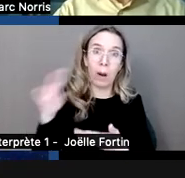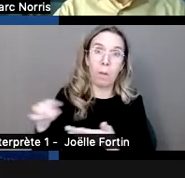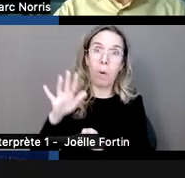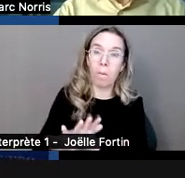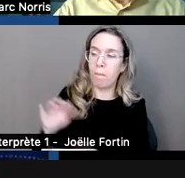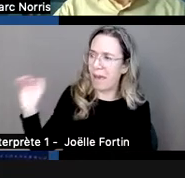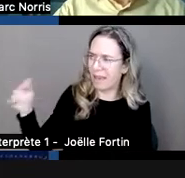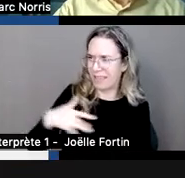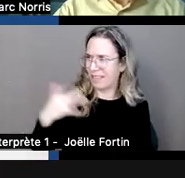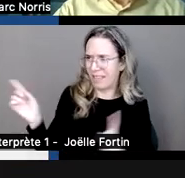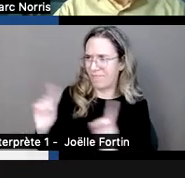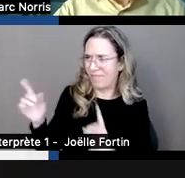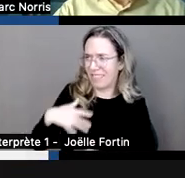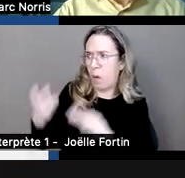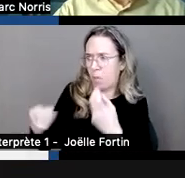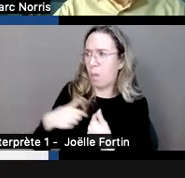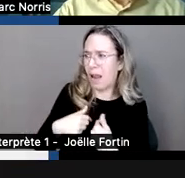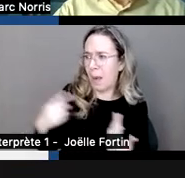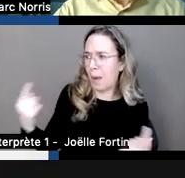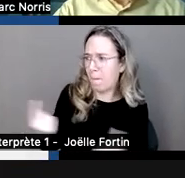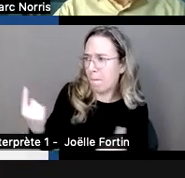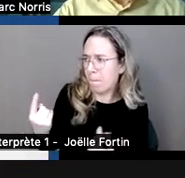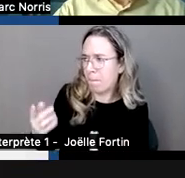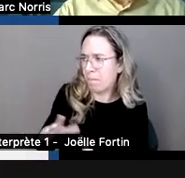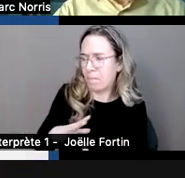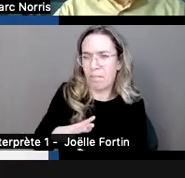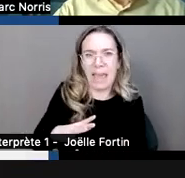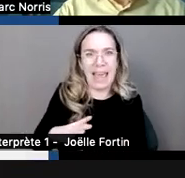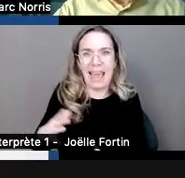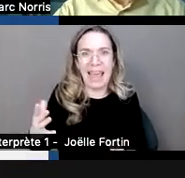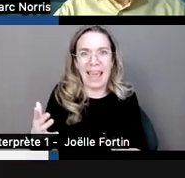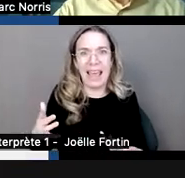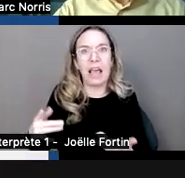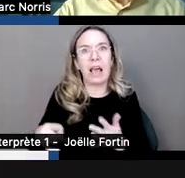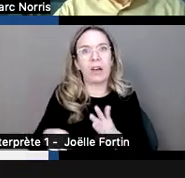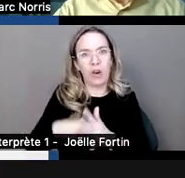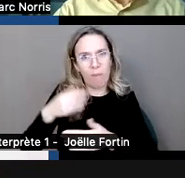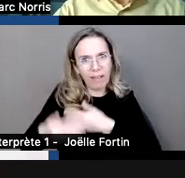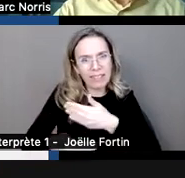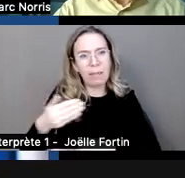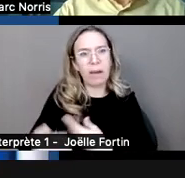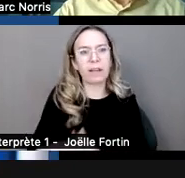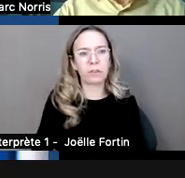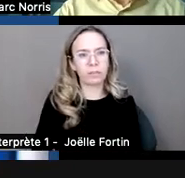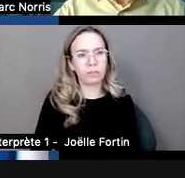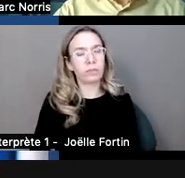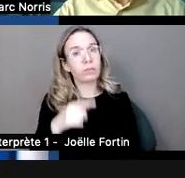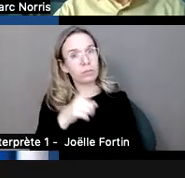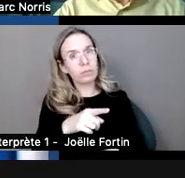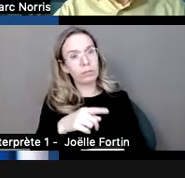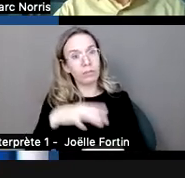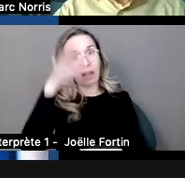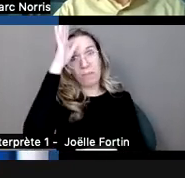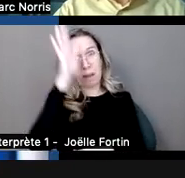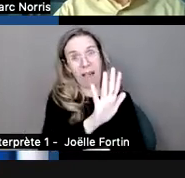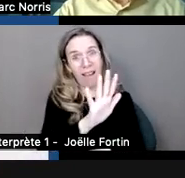en disant « je crois qu'il y a un problème ». Mais c'est là que la démarche est intervenue, en fait. Et vous avez vu votre père